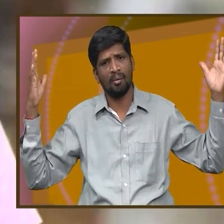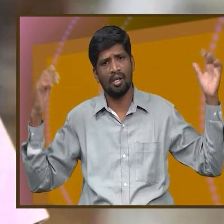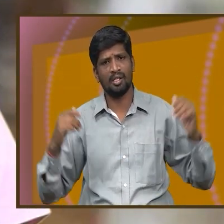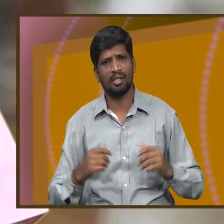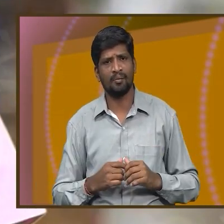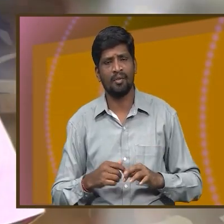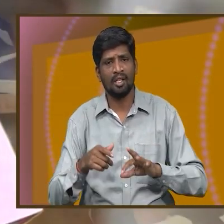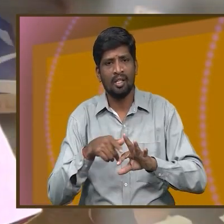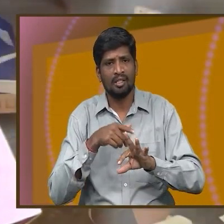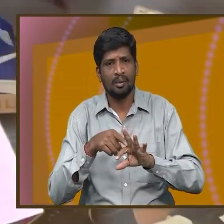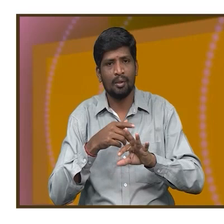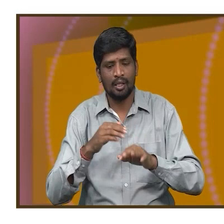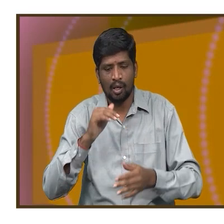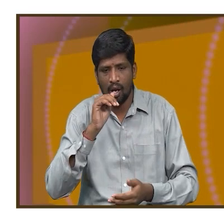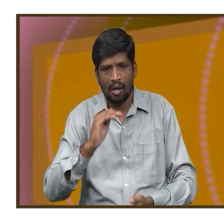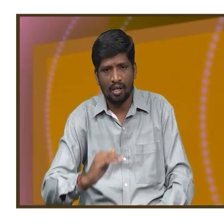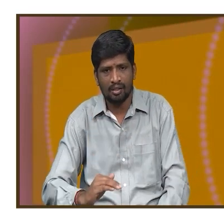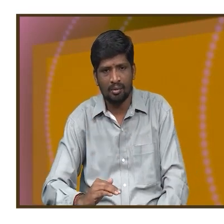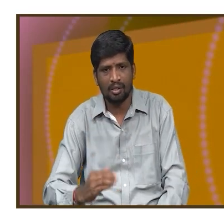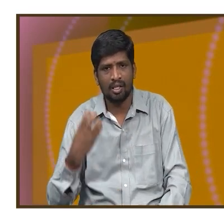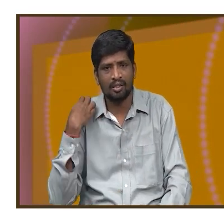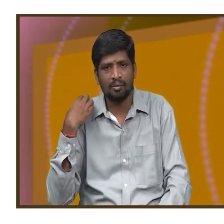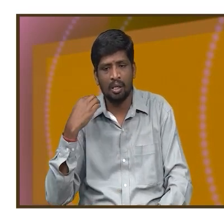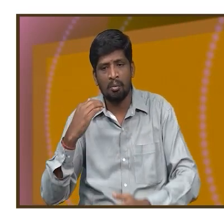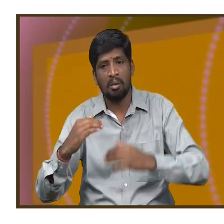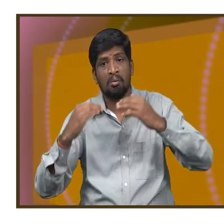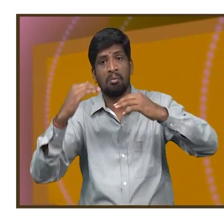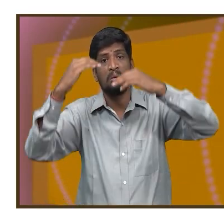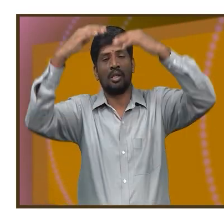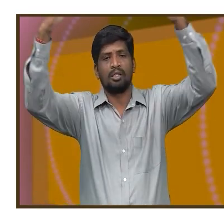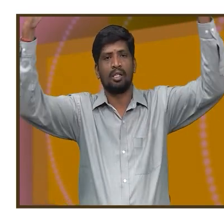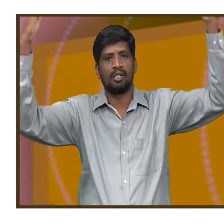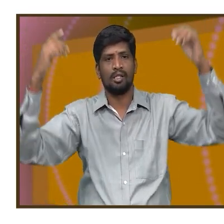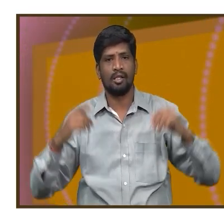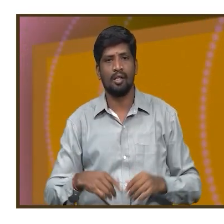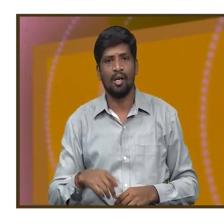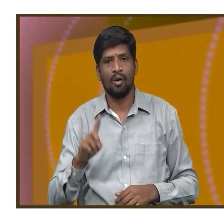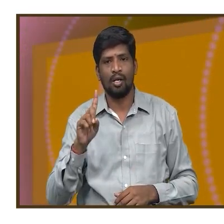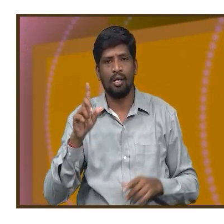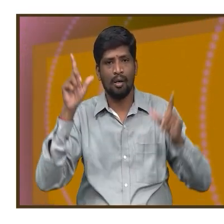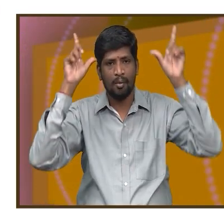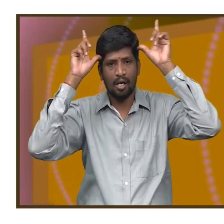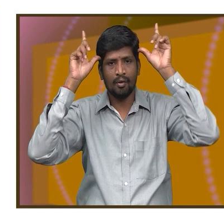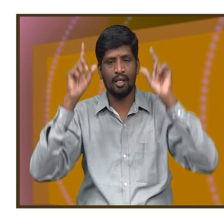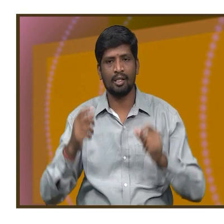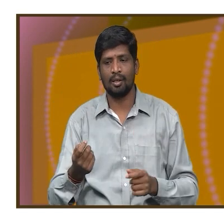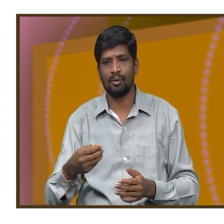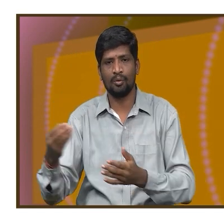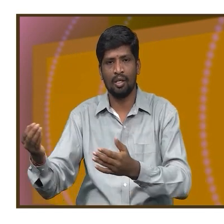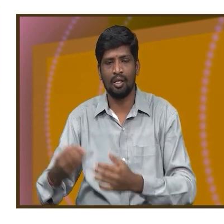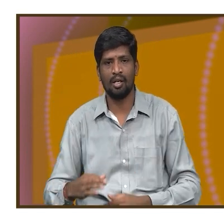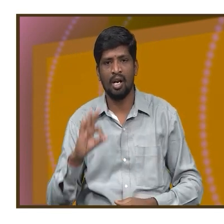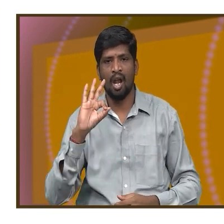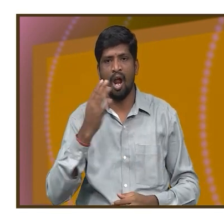அந்த செருப்பு தைக்கும் தொழிலாளி இப்பொழுது செல்வந்தர் மாரியாக மாறினார். ஏன்னா அந்த பணத்தின் மூலம் ரெண்டு பசுமாடு வாங்கினார், அடுத்து மிகப்பெரிய ஒரு வீடு